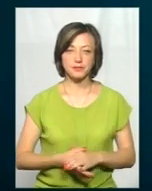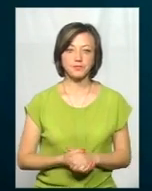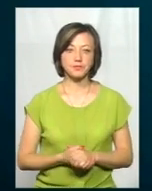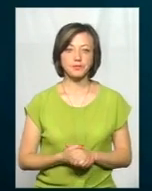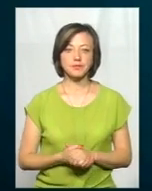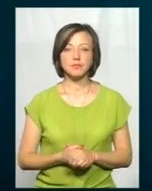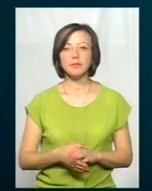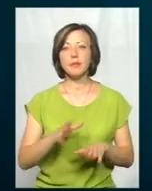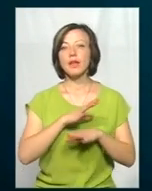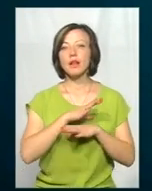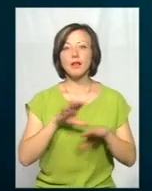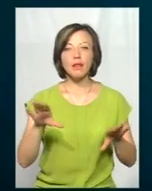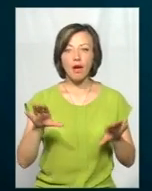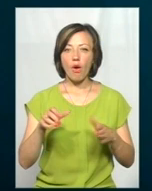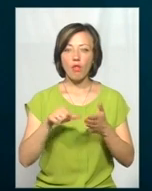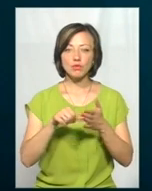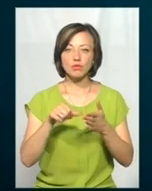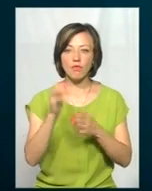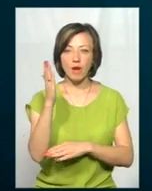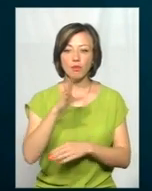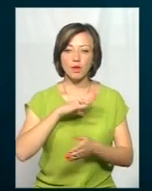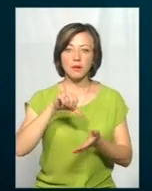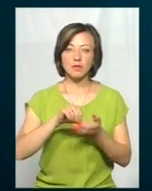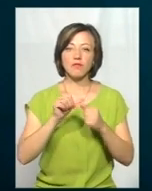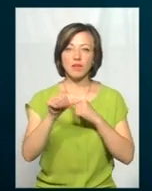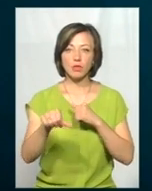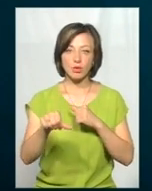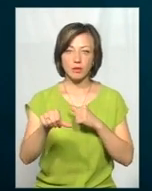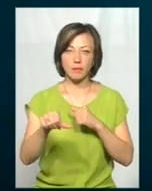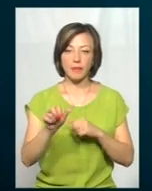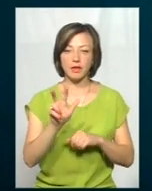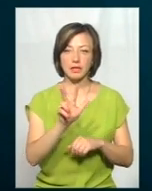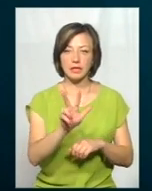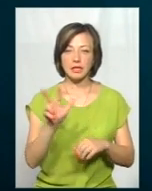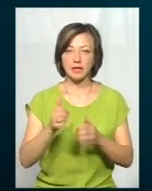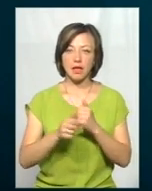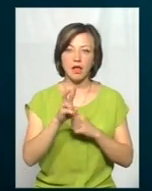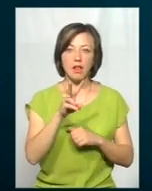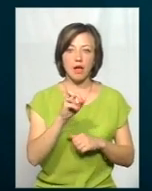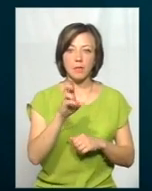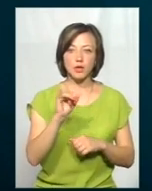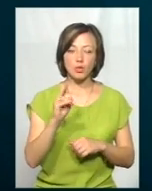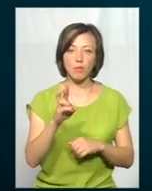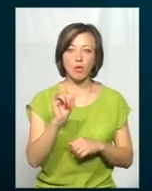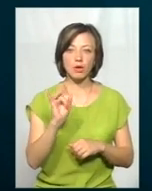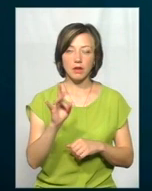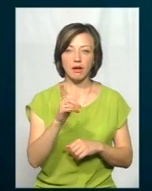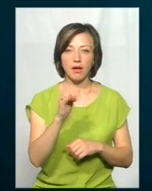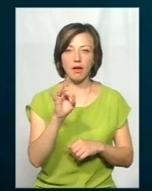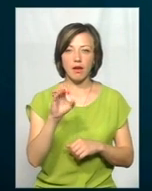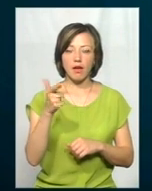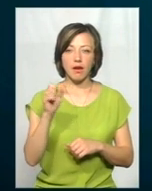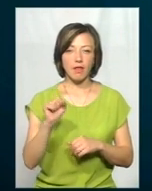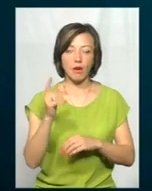Не голосували, хоча й були присутні найчастіше. Ми так виокремили такі трійки лідерів: Сергій Лабазюк, Віктор Бондар, Олександр Герега. Не